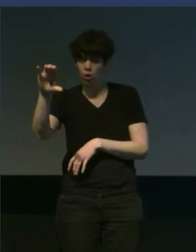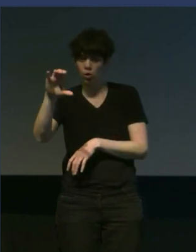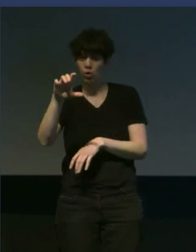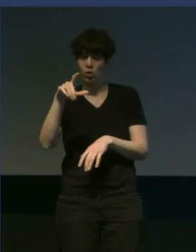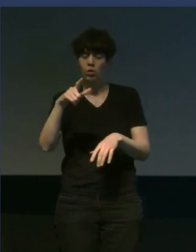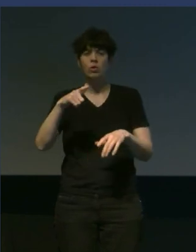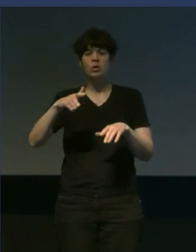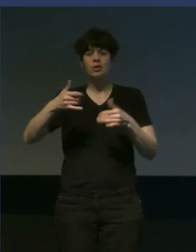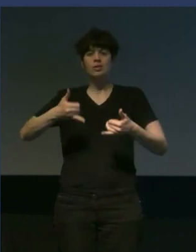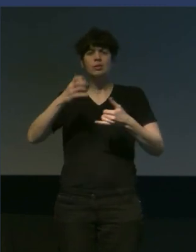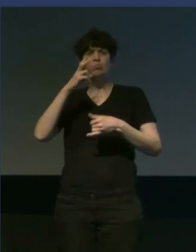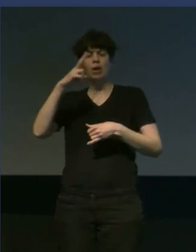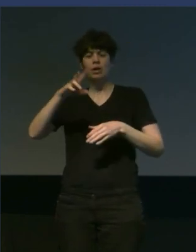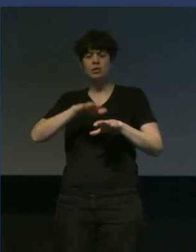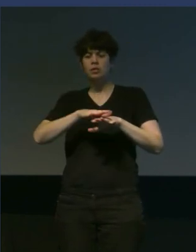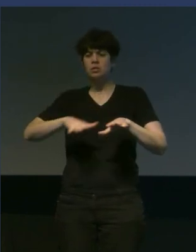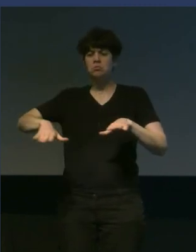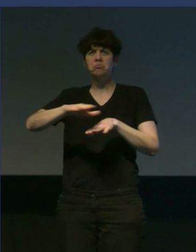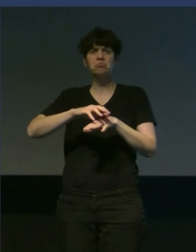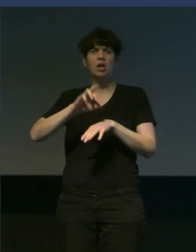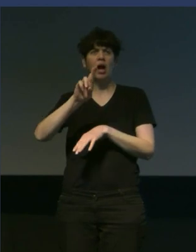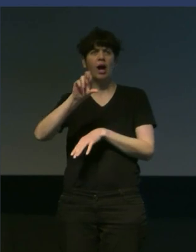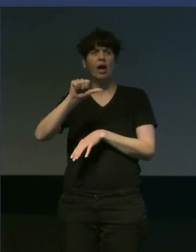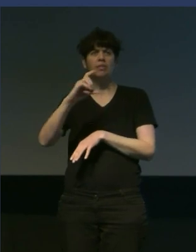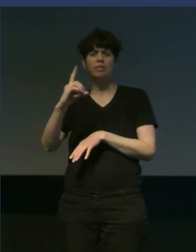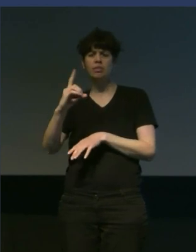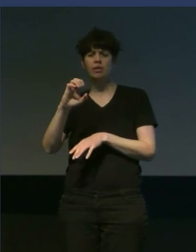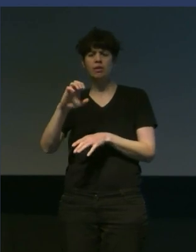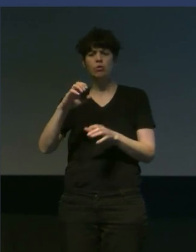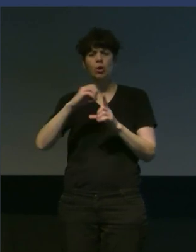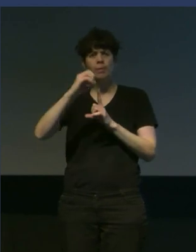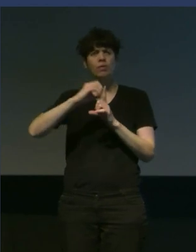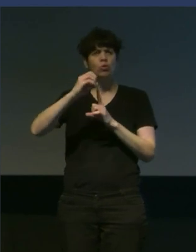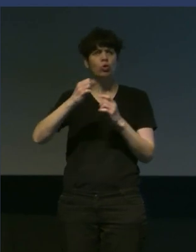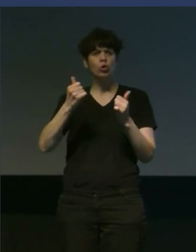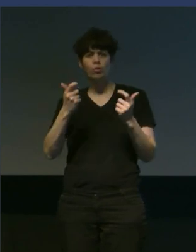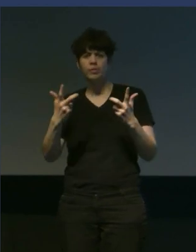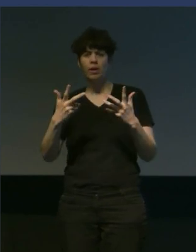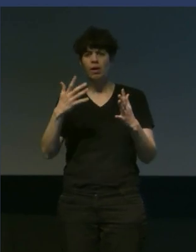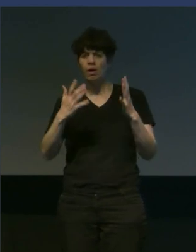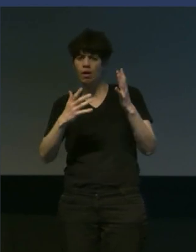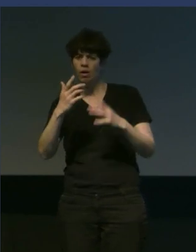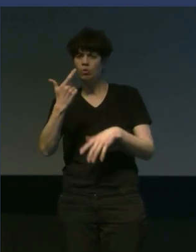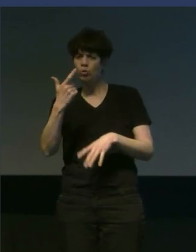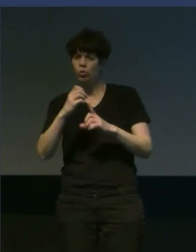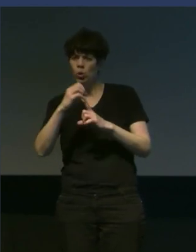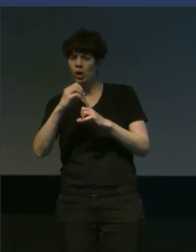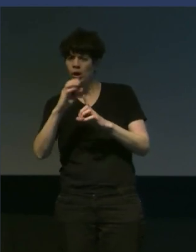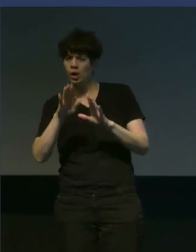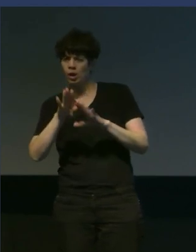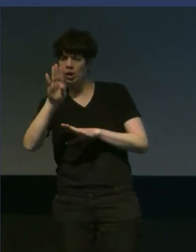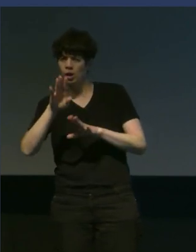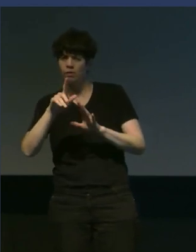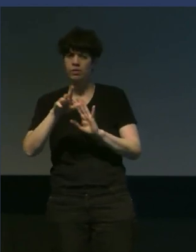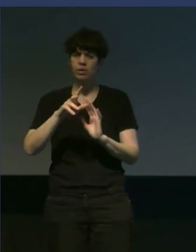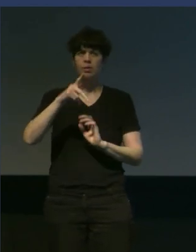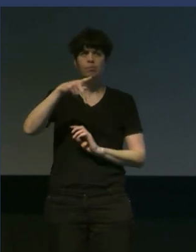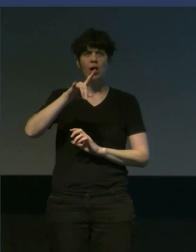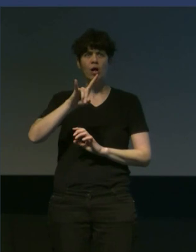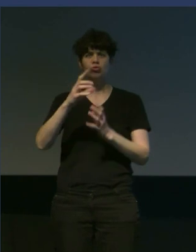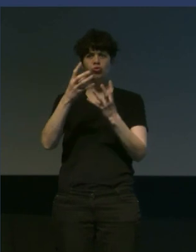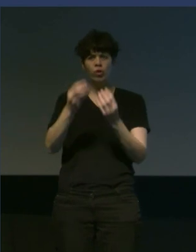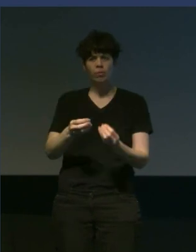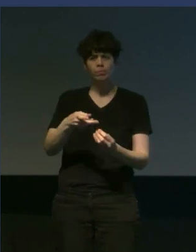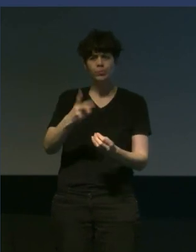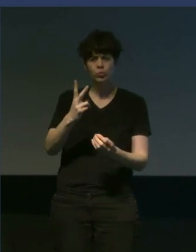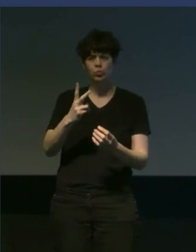la rade de Brest? On sera aux alentours de température d'eau de 2 degrés, avec un pH de l'eau plus faible, donc